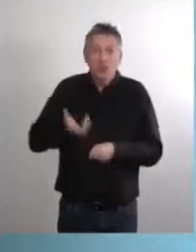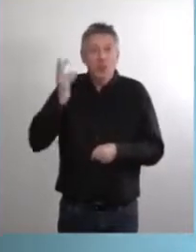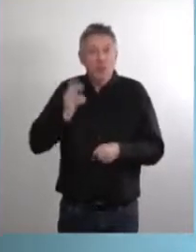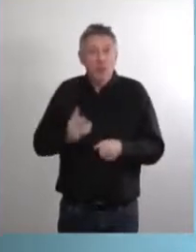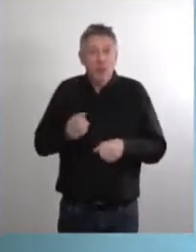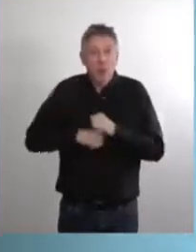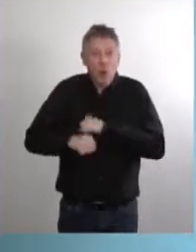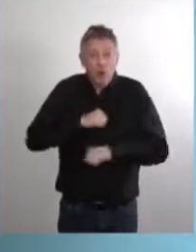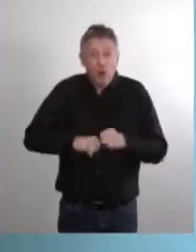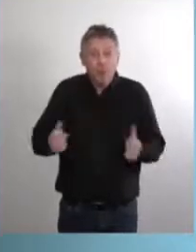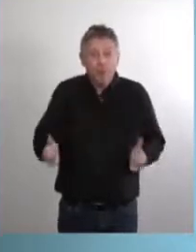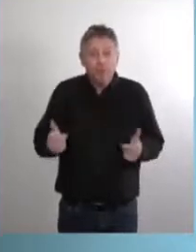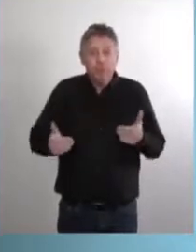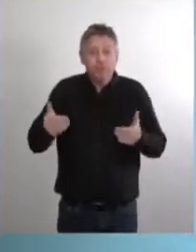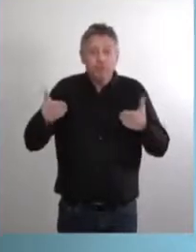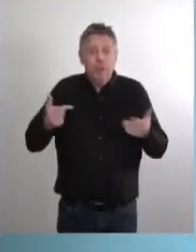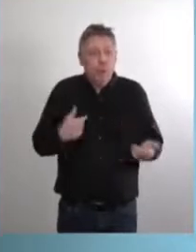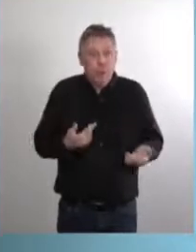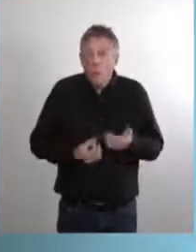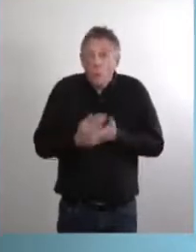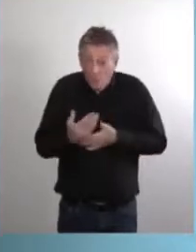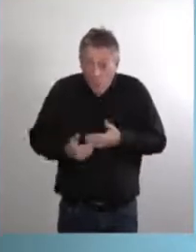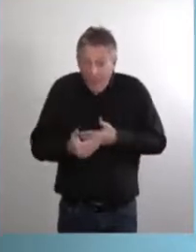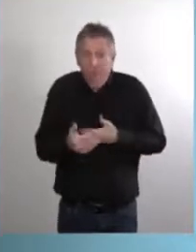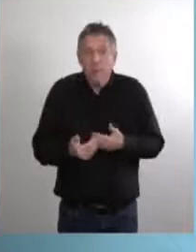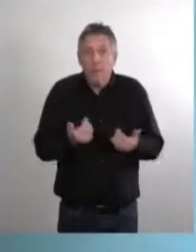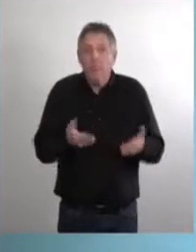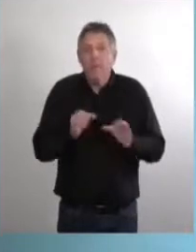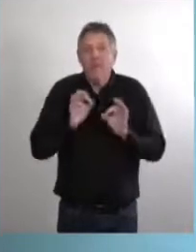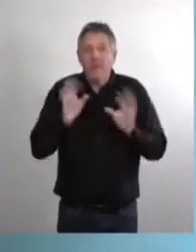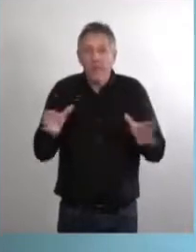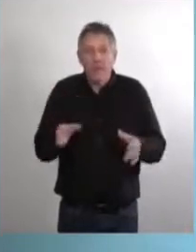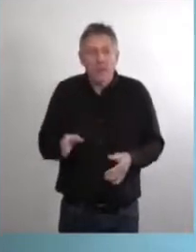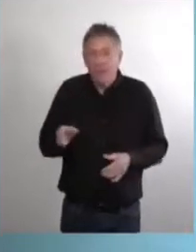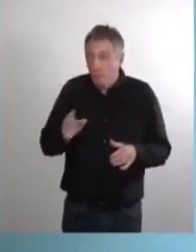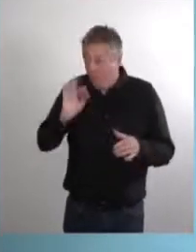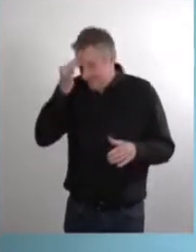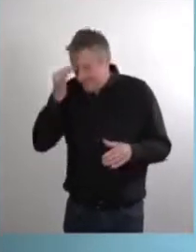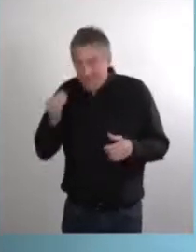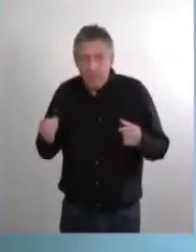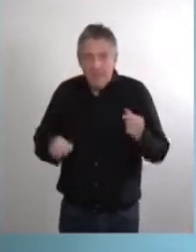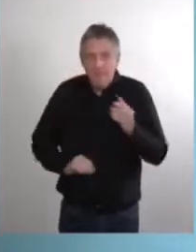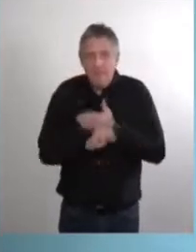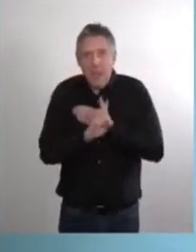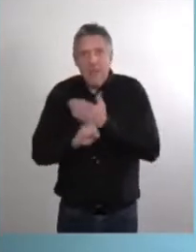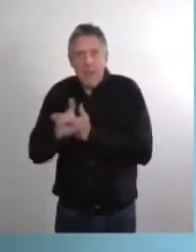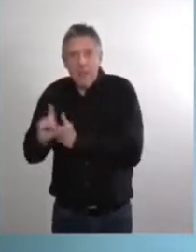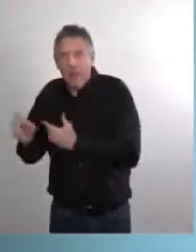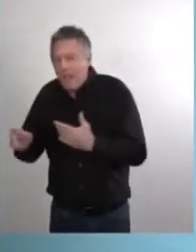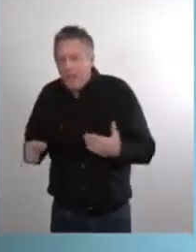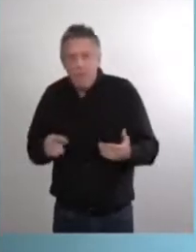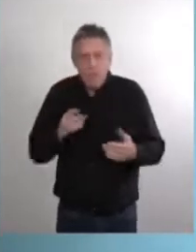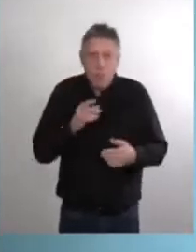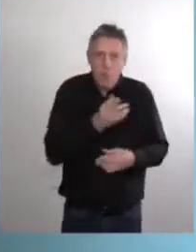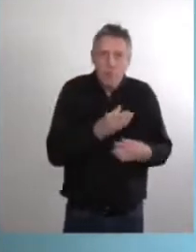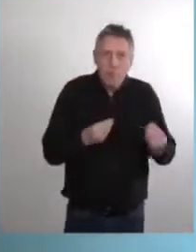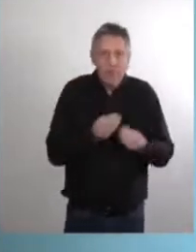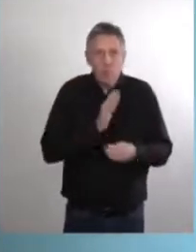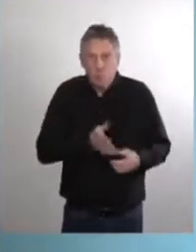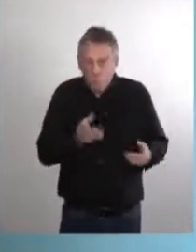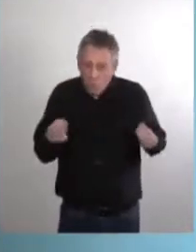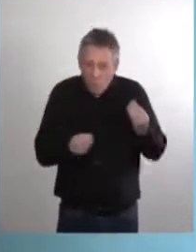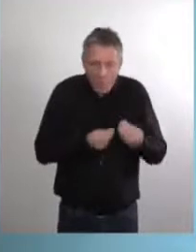de présentation d'un budget d'une ville de 250 000 habitants, tel qu'on a eu l'habitude de l'avoir dans les